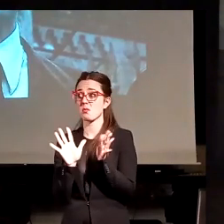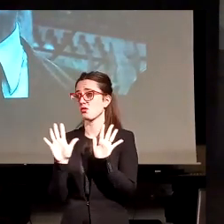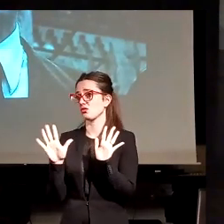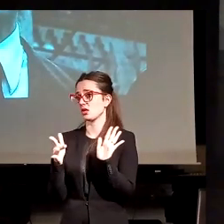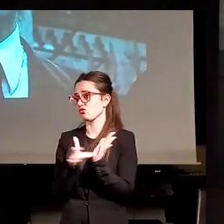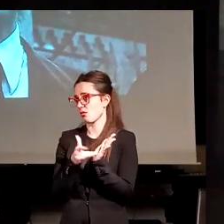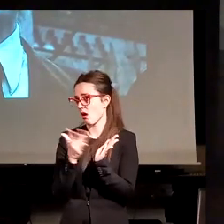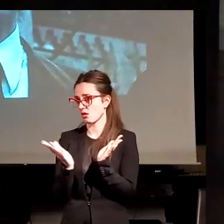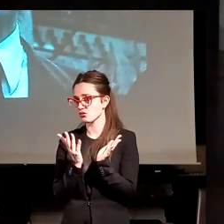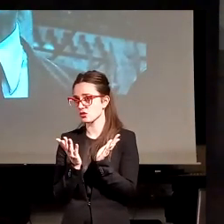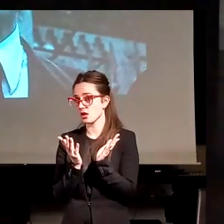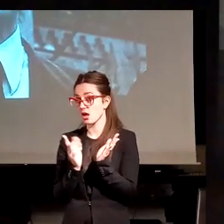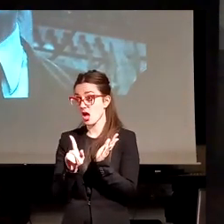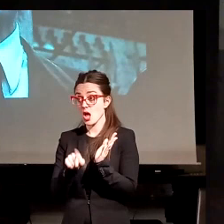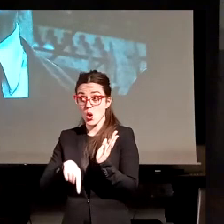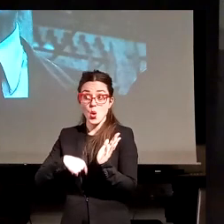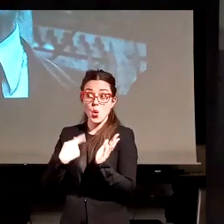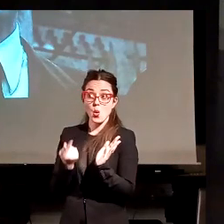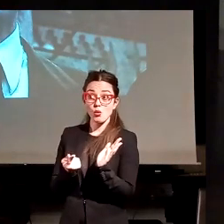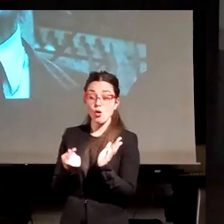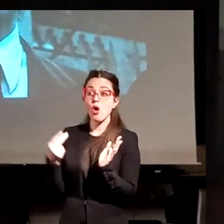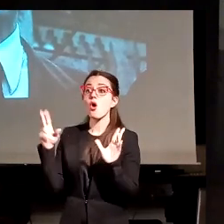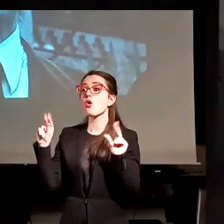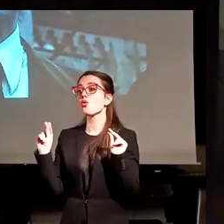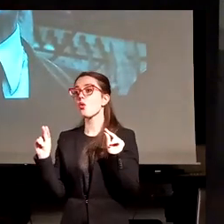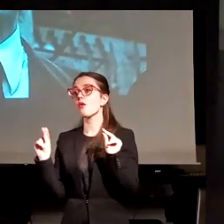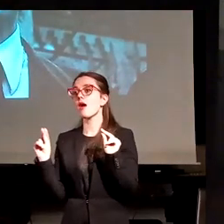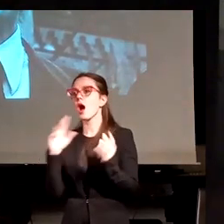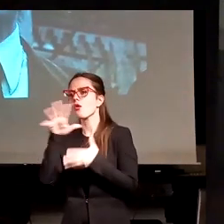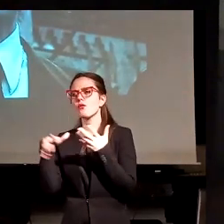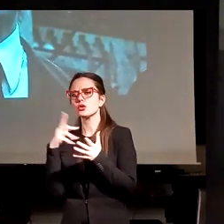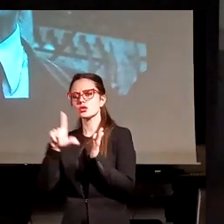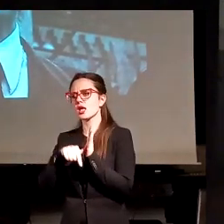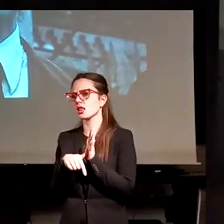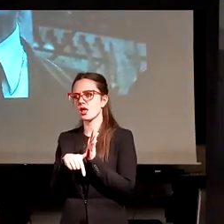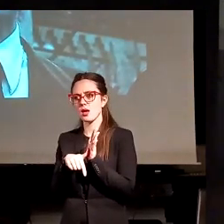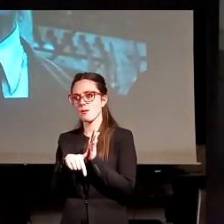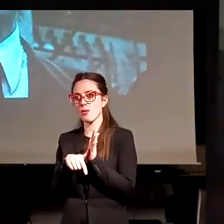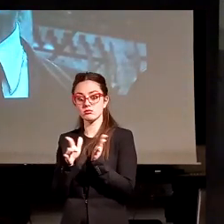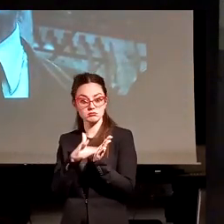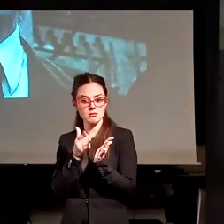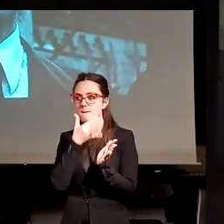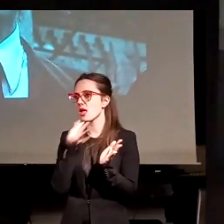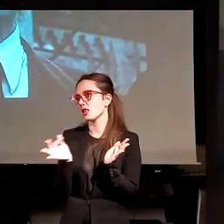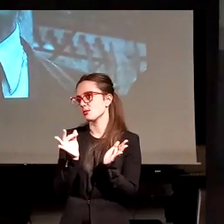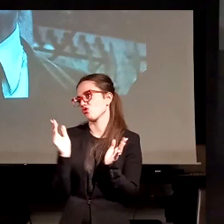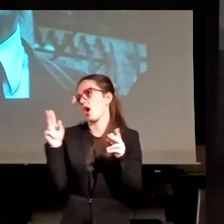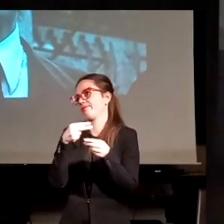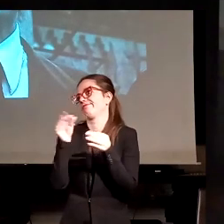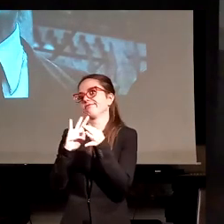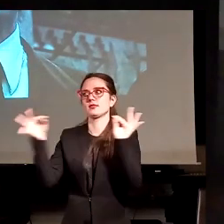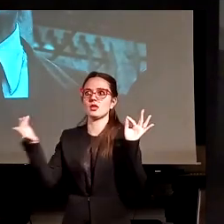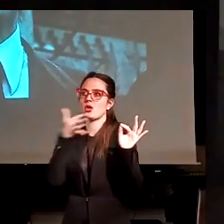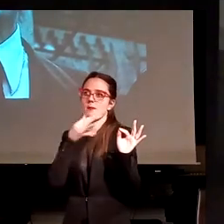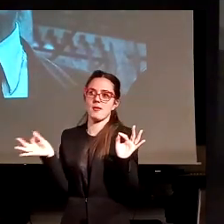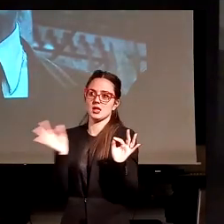credo che il più lungo sia nuova confutazione del tempo che è un saggio secondo me è bellissimo e che è straordinario già dal titolo c'era una